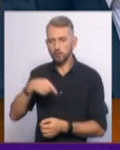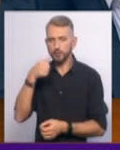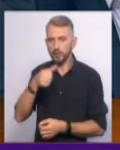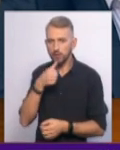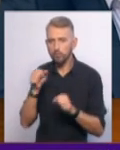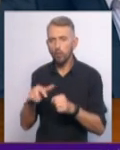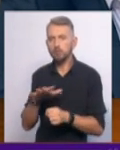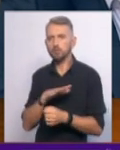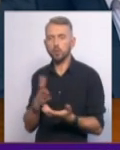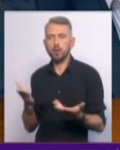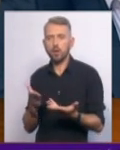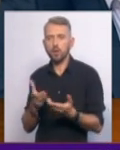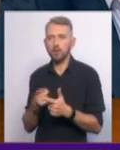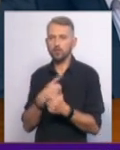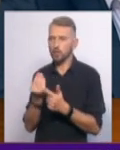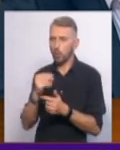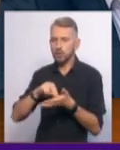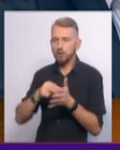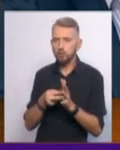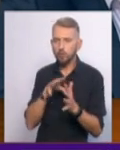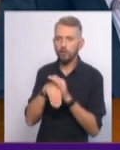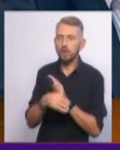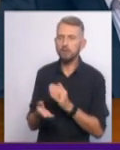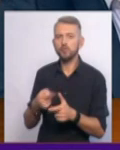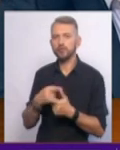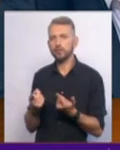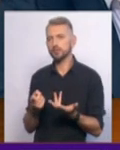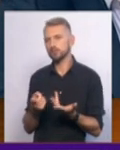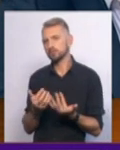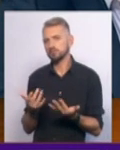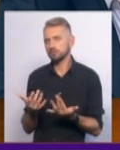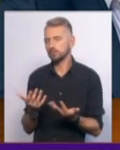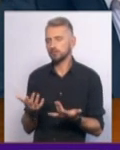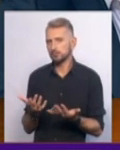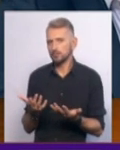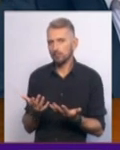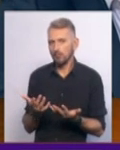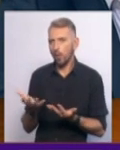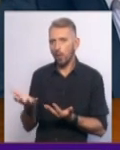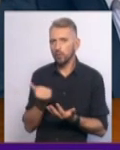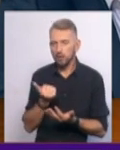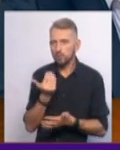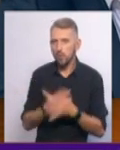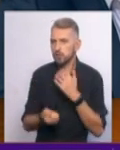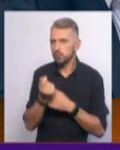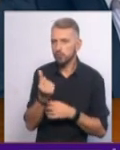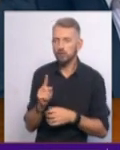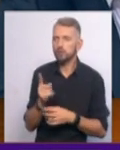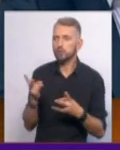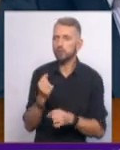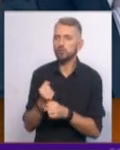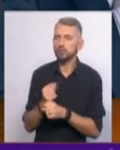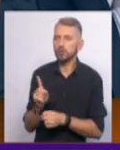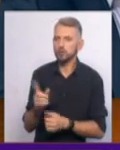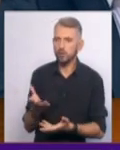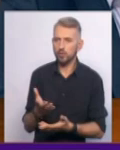можна було якимось чином чи закласти ці кошти, чи якимось чином їх отримати хоча б частково. Що потрібно для цього